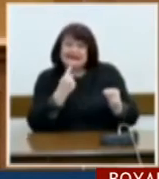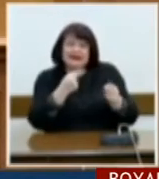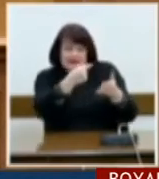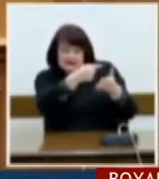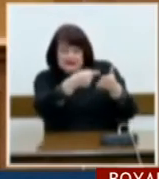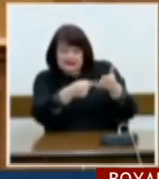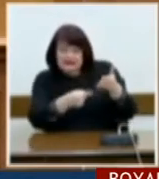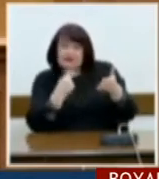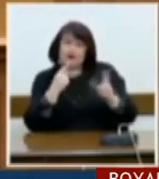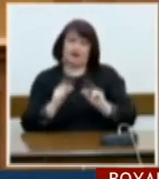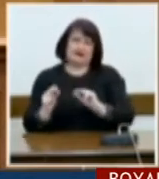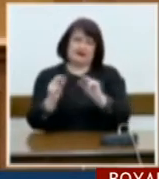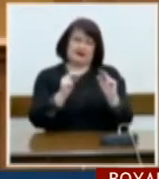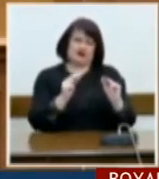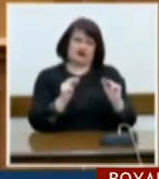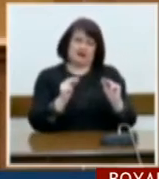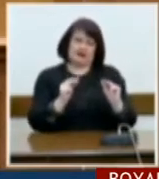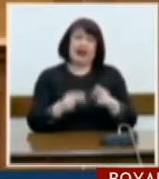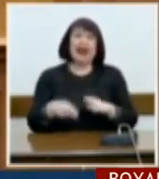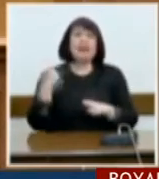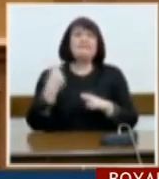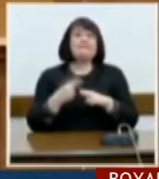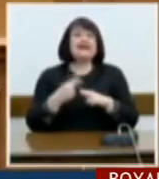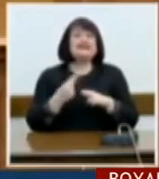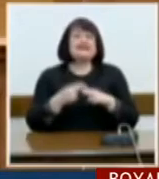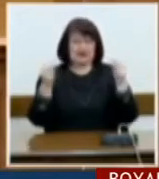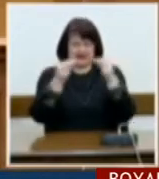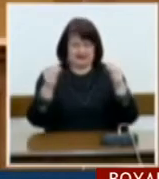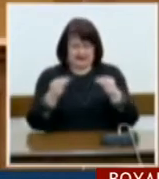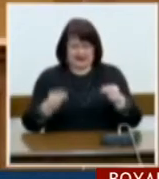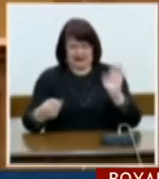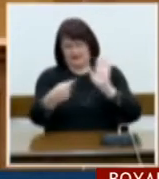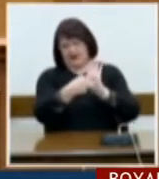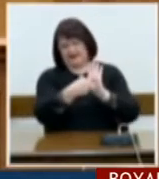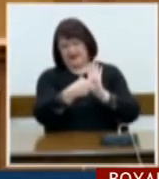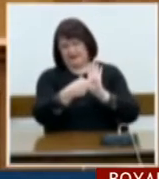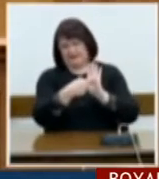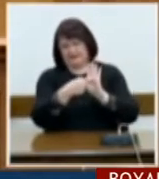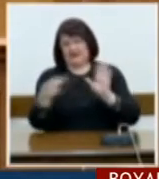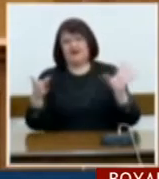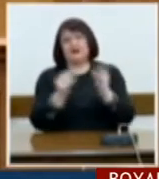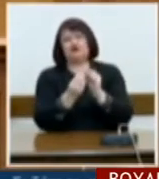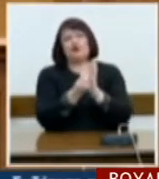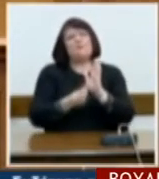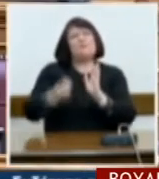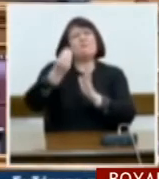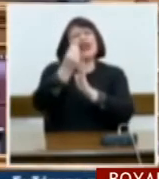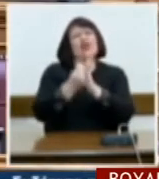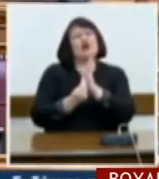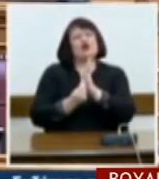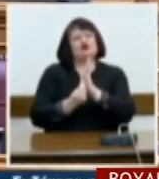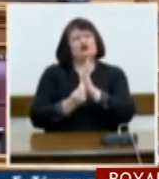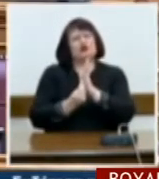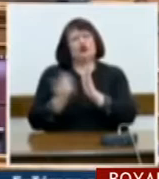Αυτά λοιπόν είναι τα επίσημα στοιχεία που αφορούν τον πληθωρισμό το μήνα